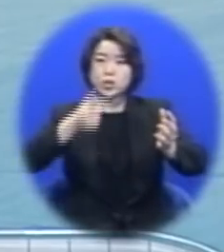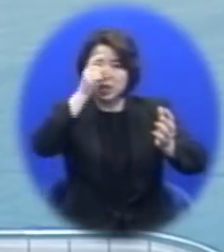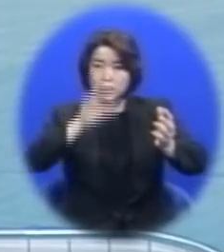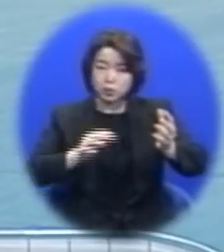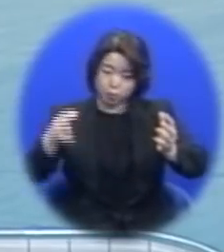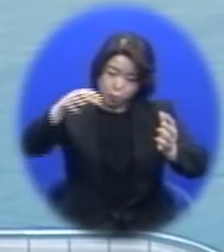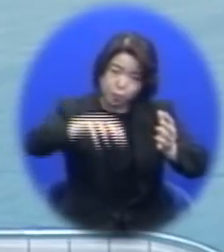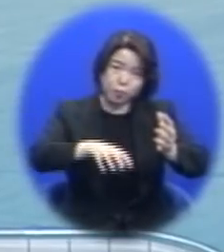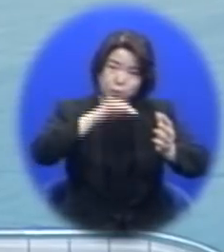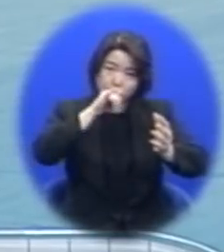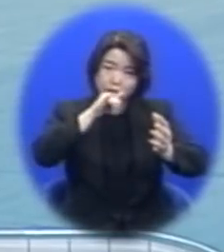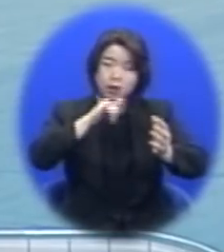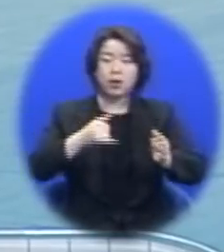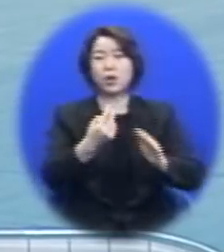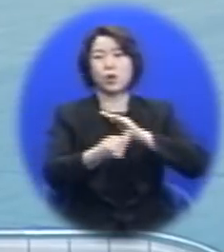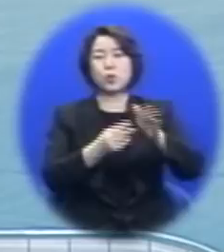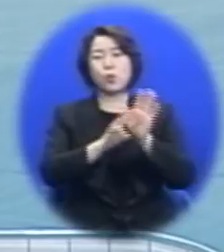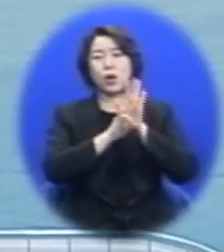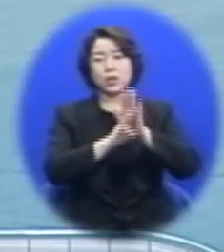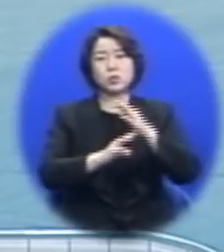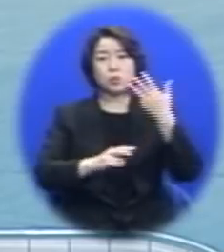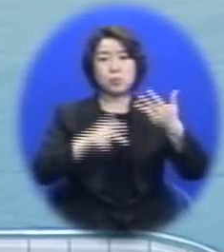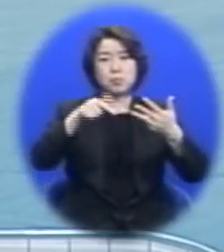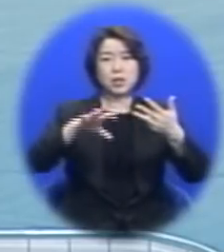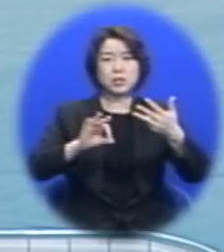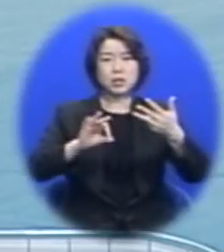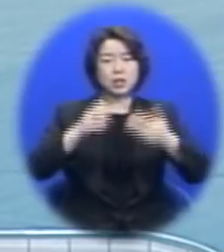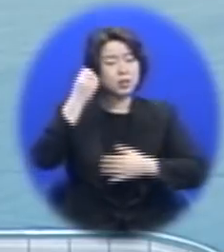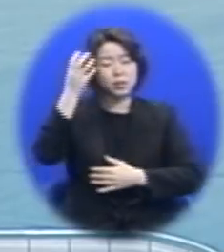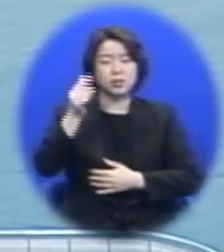이 요한계시록 8장을 어떻게 잊을 수가 있겠어요?